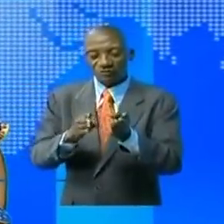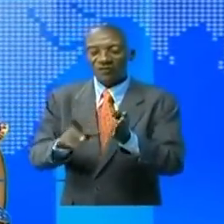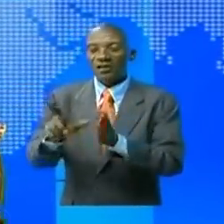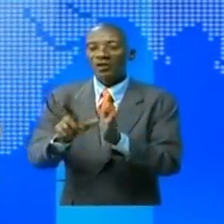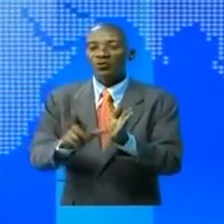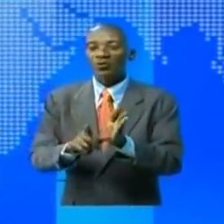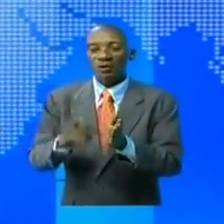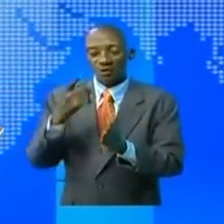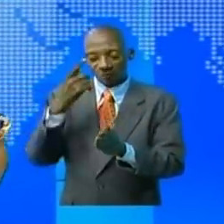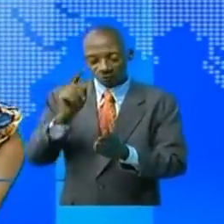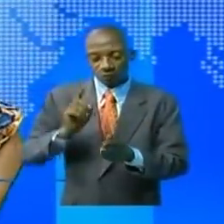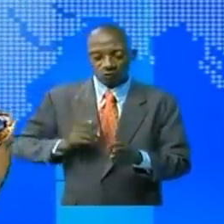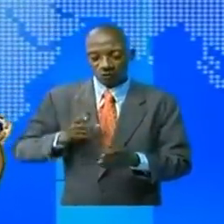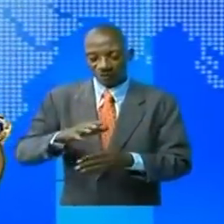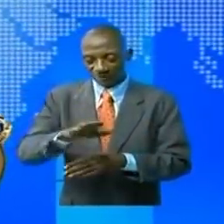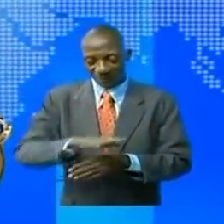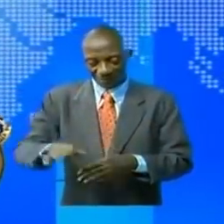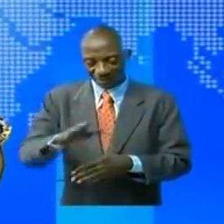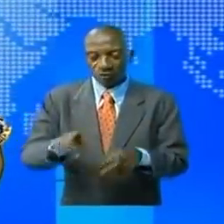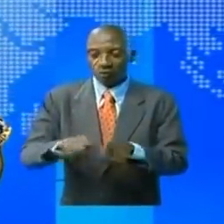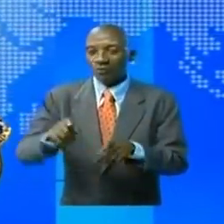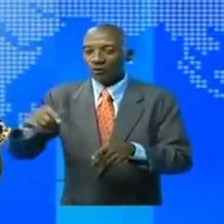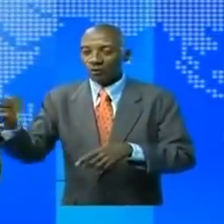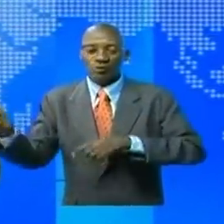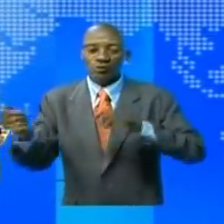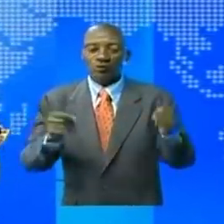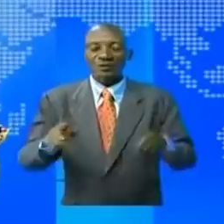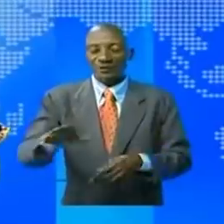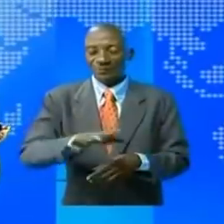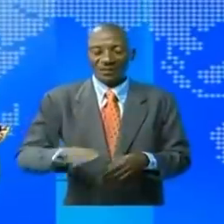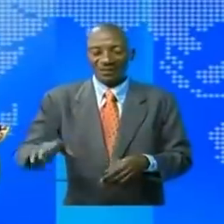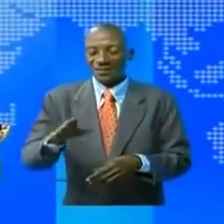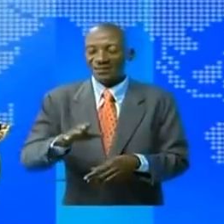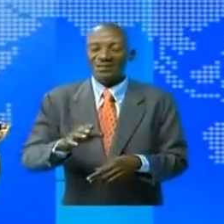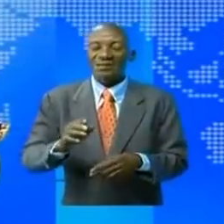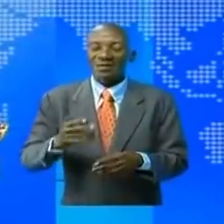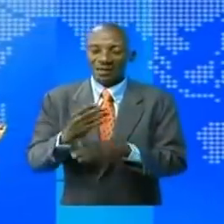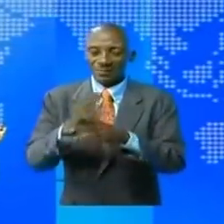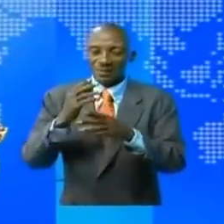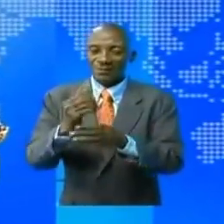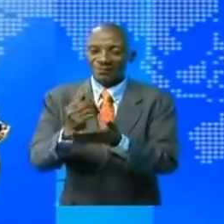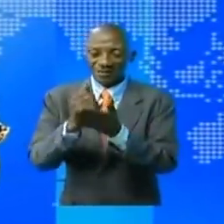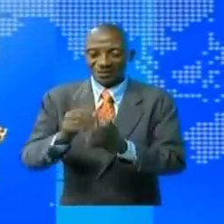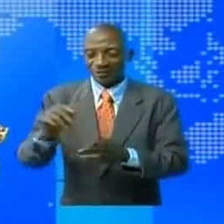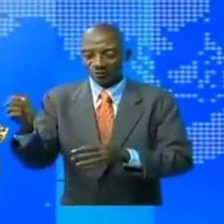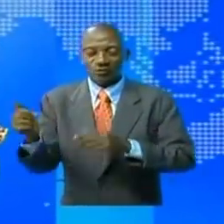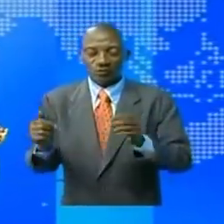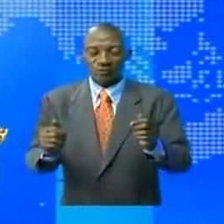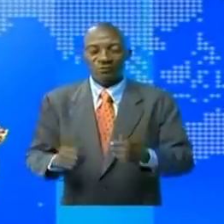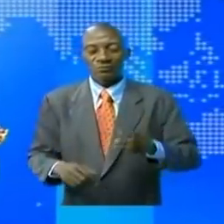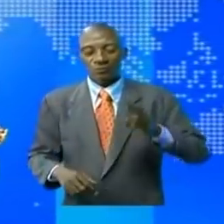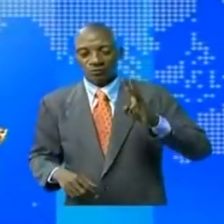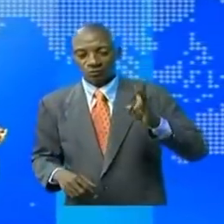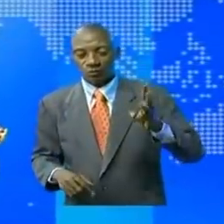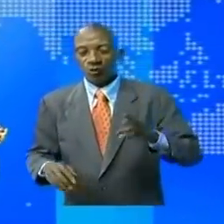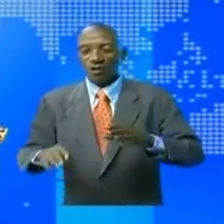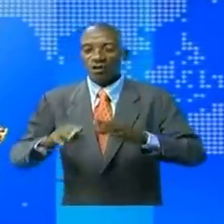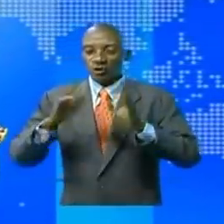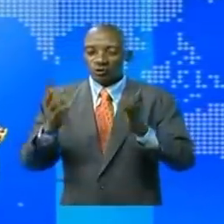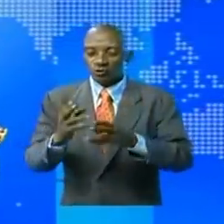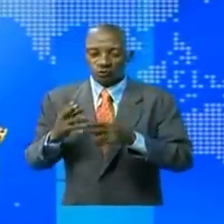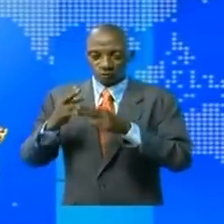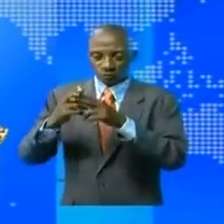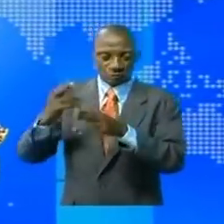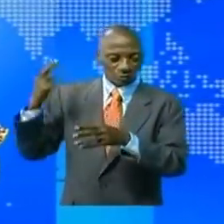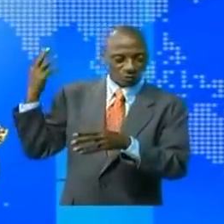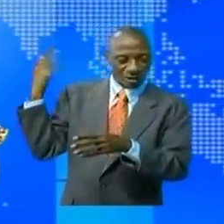corps des diplomates de la République. Article 3. Sont abrogées toutes les dispositions